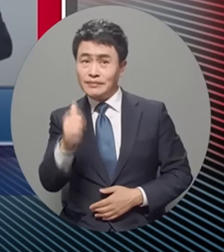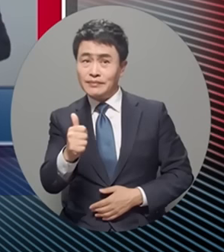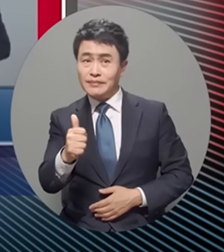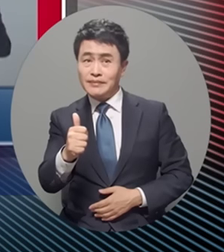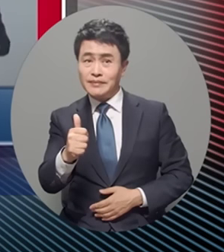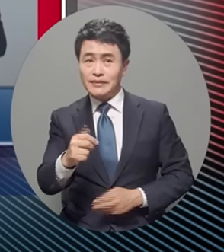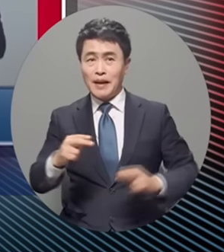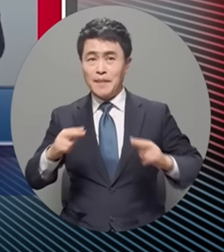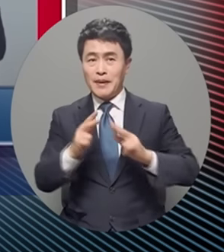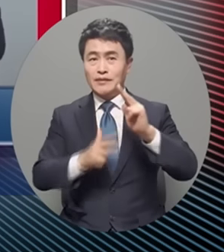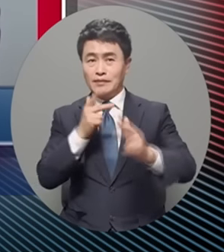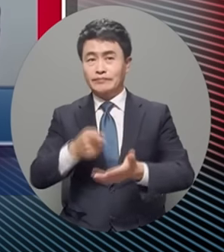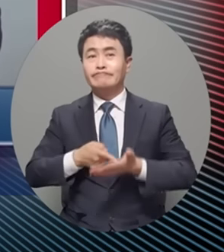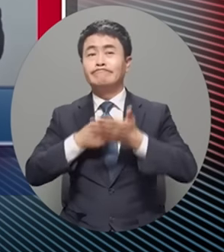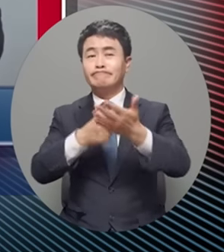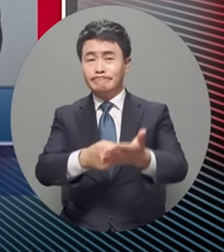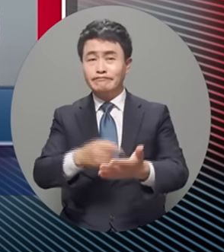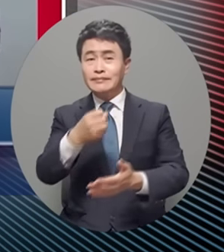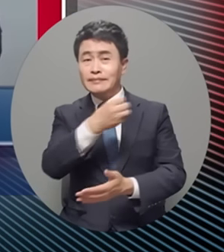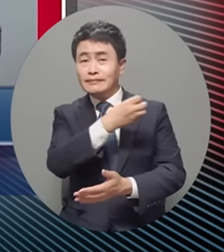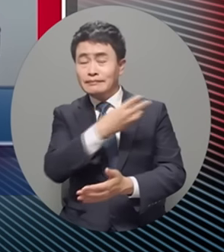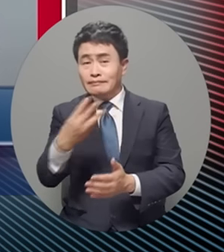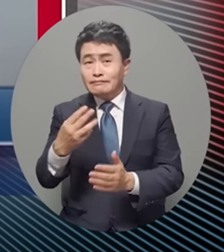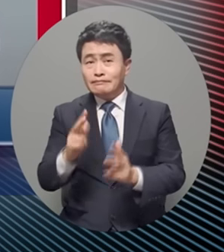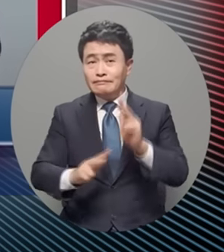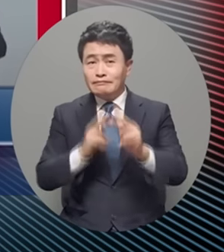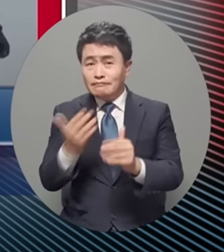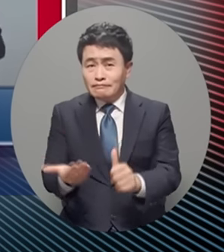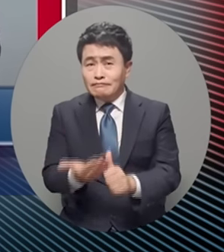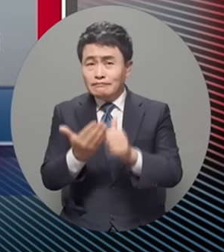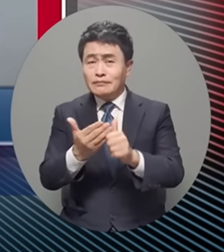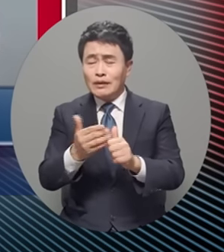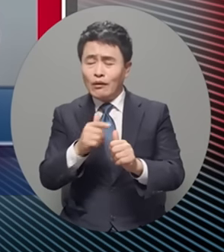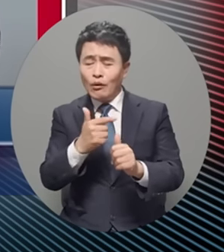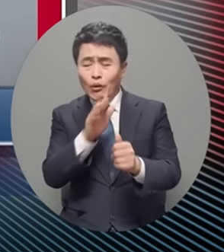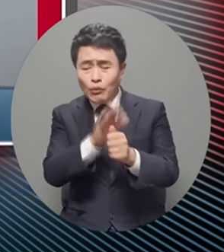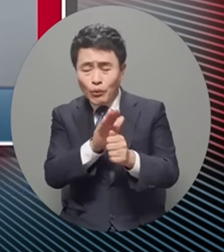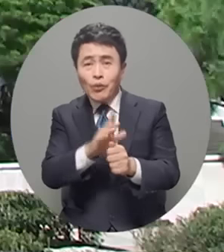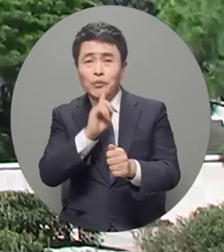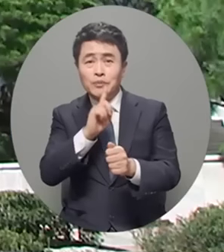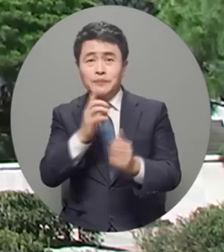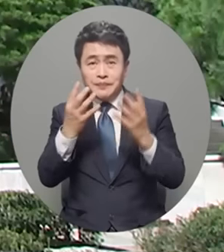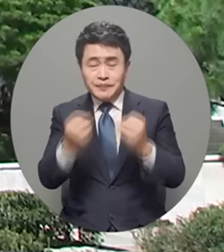반도체 사업을 건의하는 등 삼성을 키우는 데 여러 가지로 조언을 많이 드렸습니다.